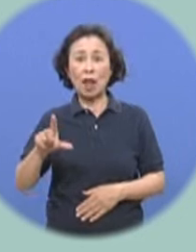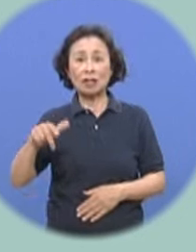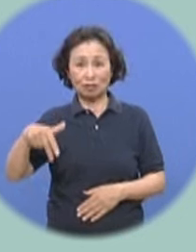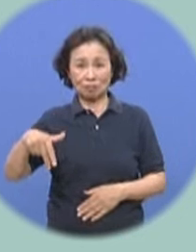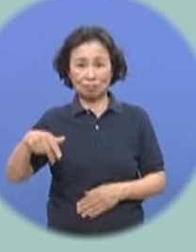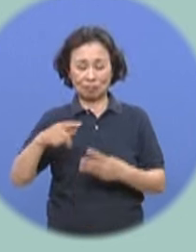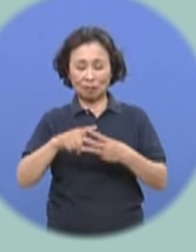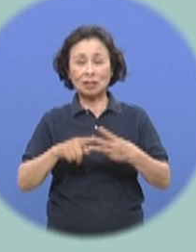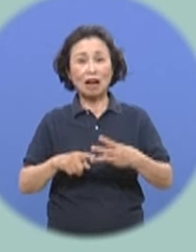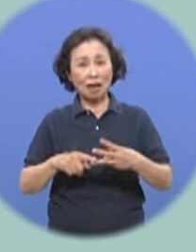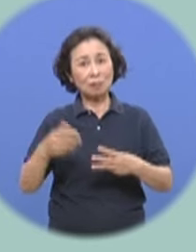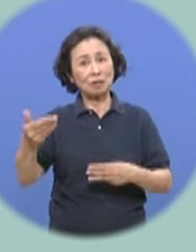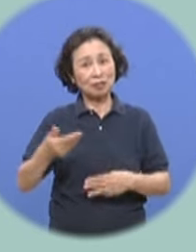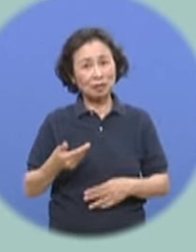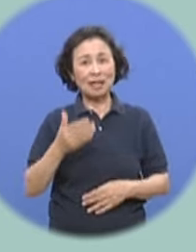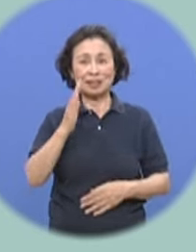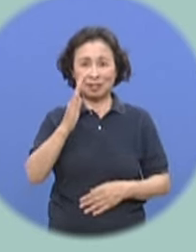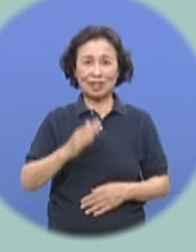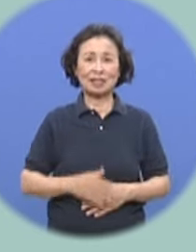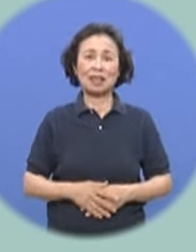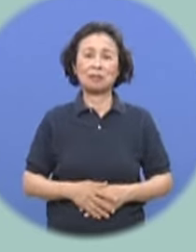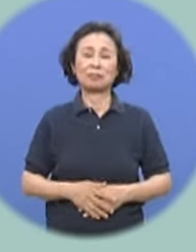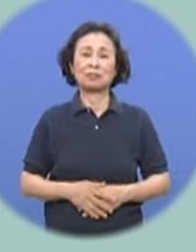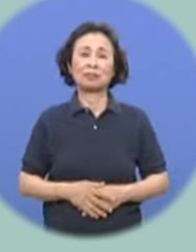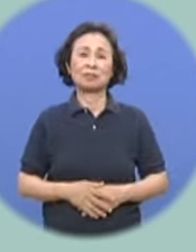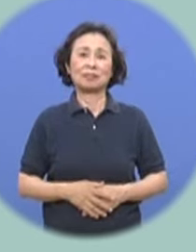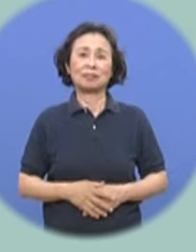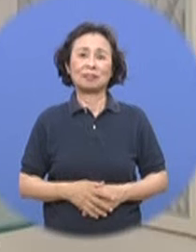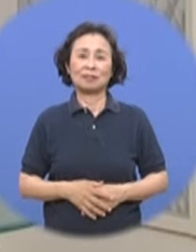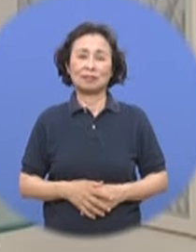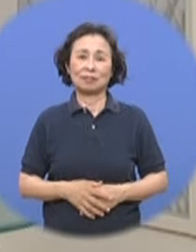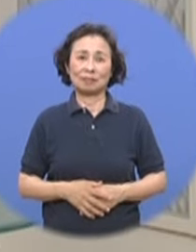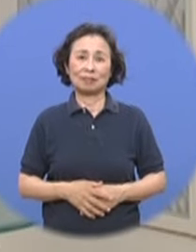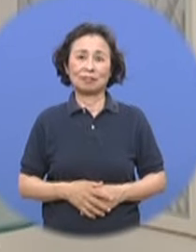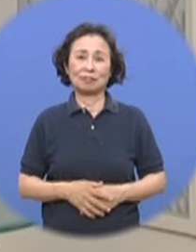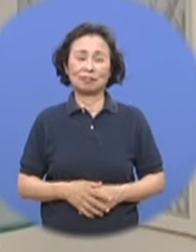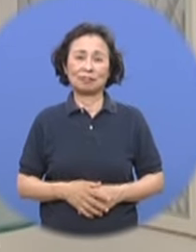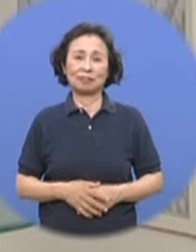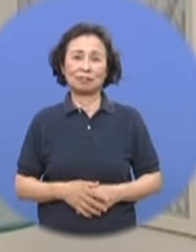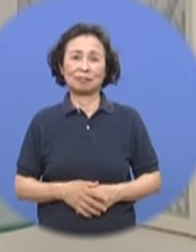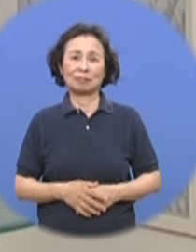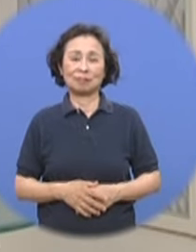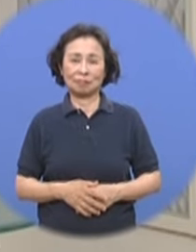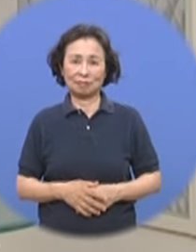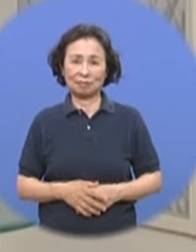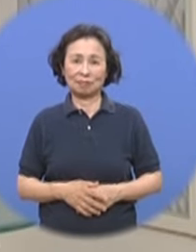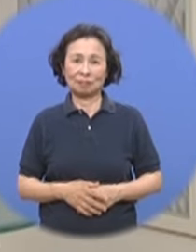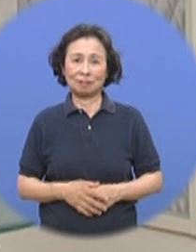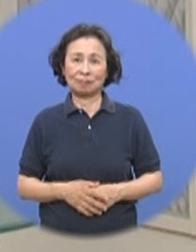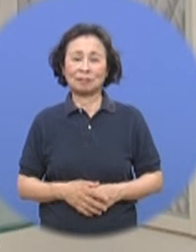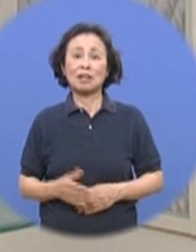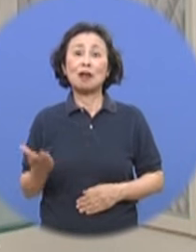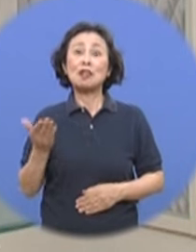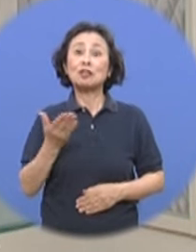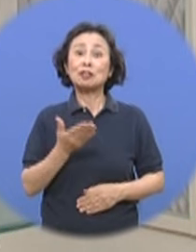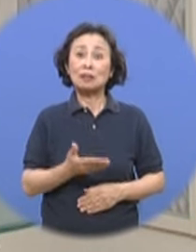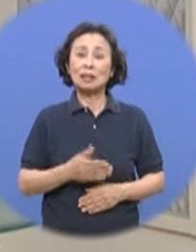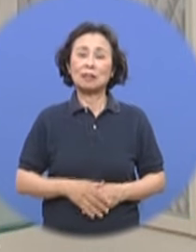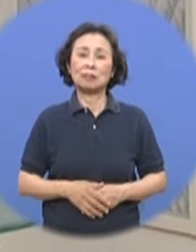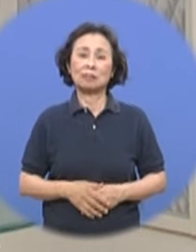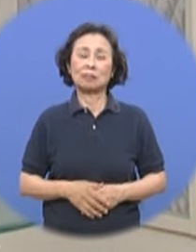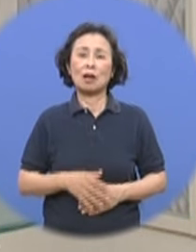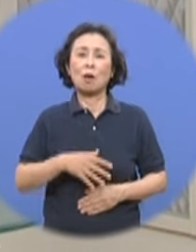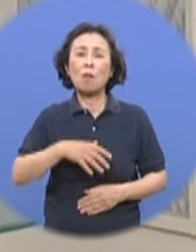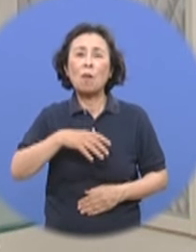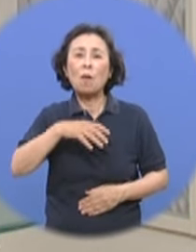合わせください。 紀の国21、後半は高